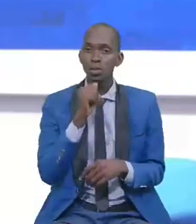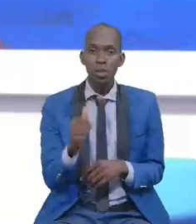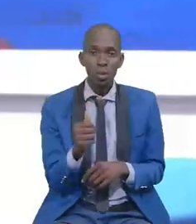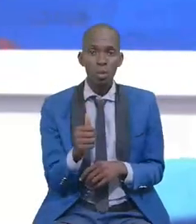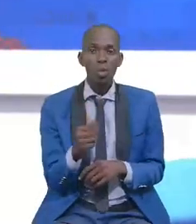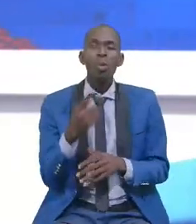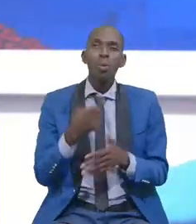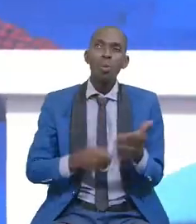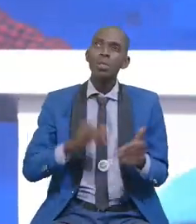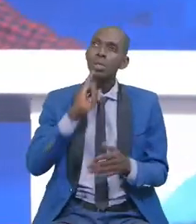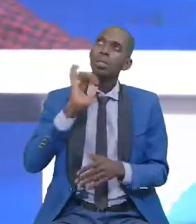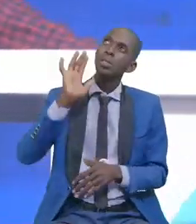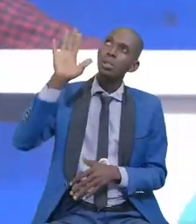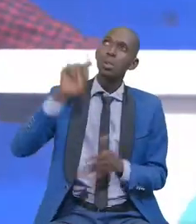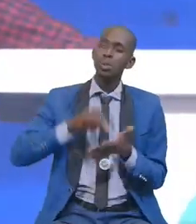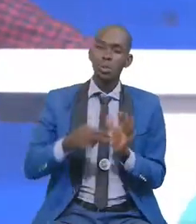Quel est son plan aujourd'hui?